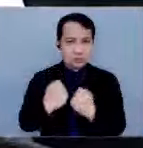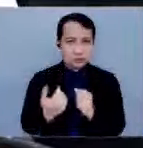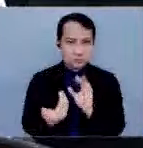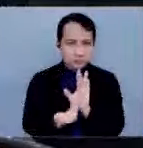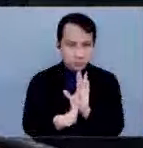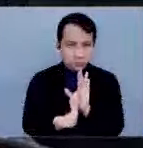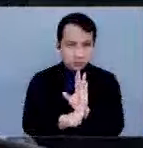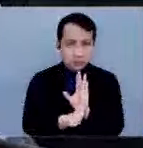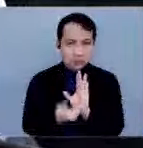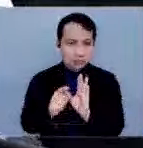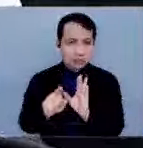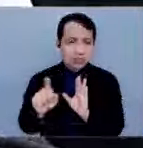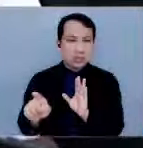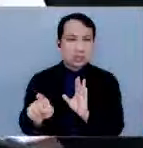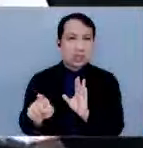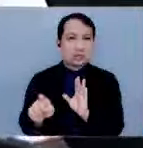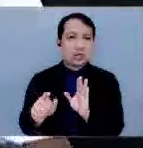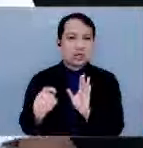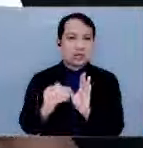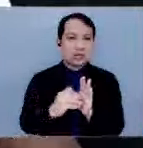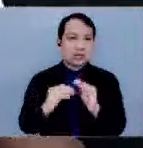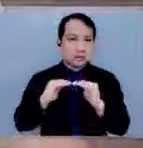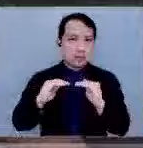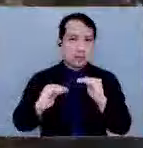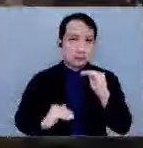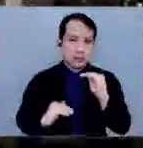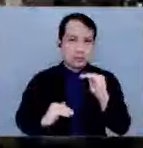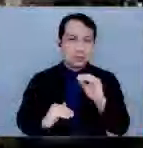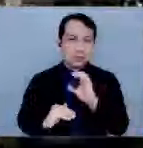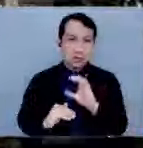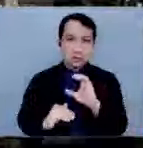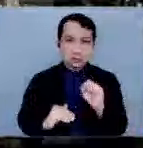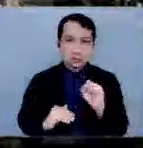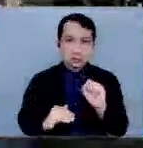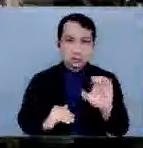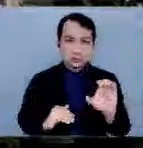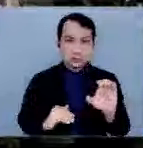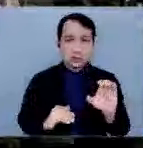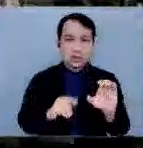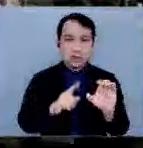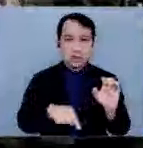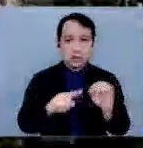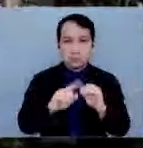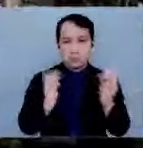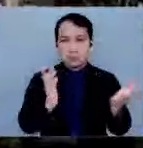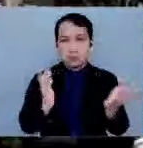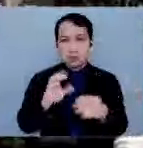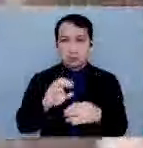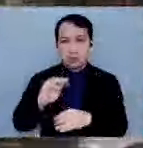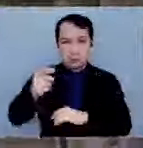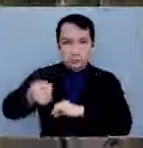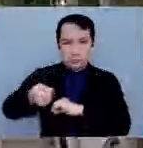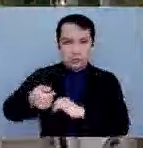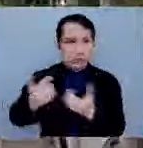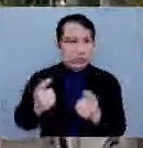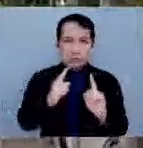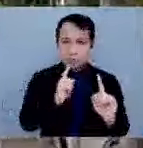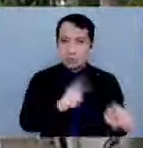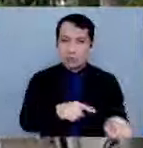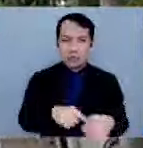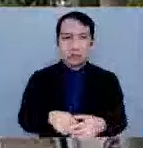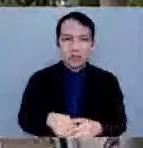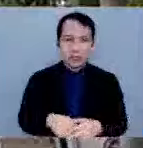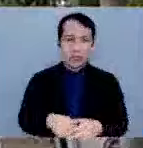them. This is unfair for civil servants. Wala pang tugon ng ombudsman ukol dito. Kasabay